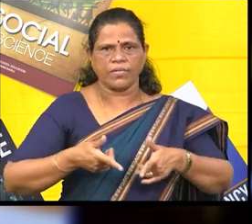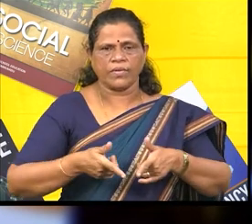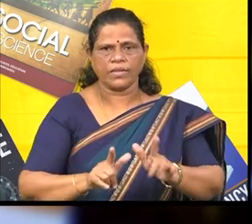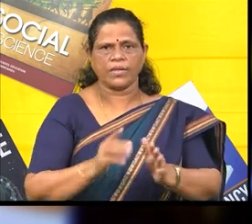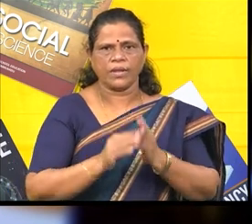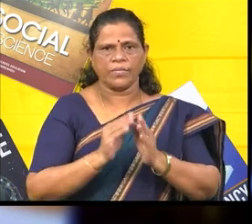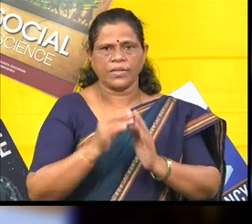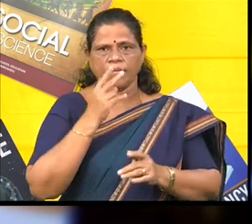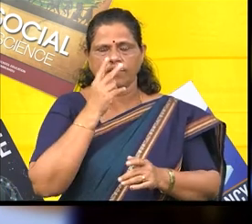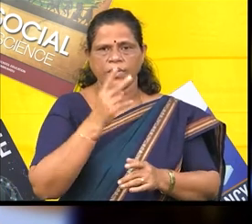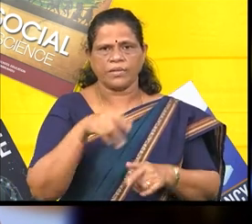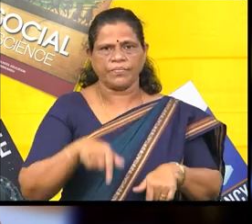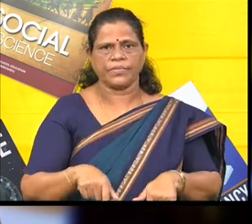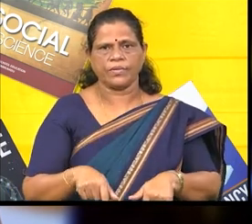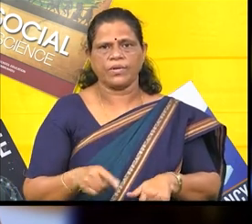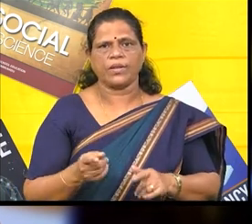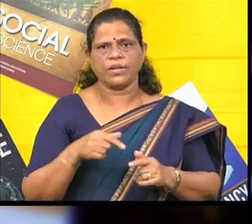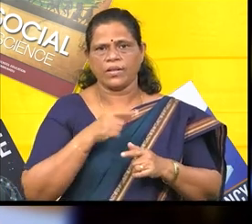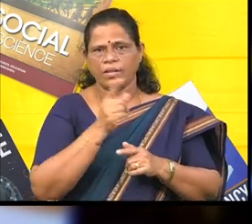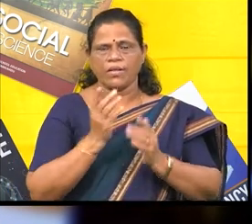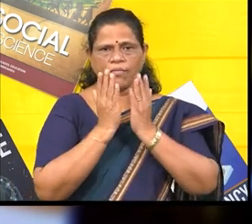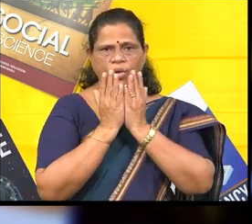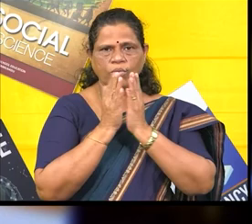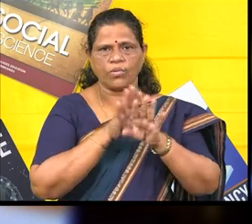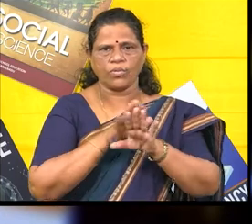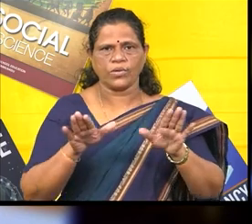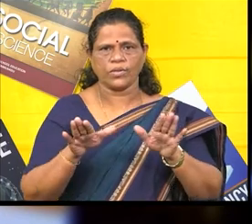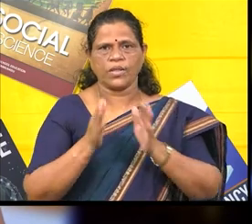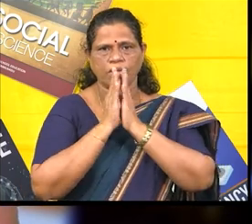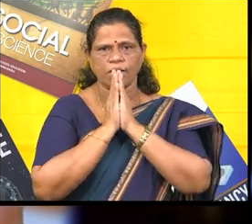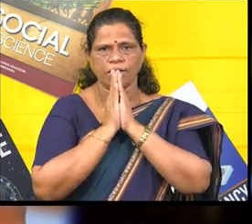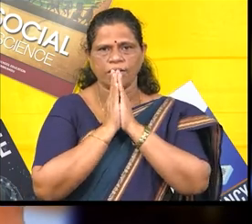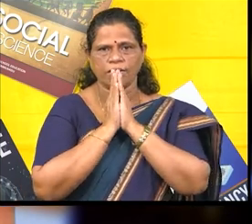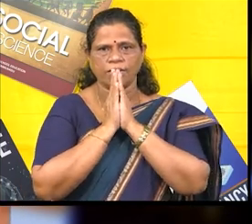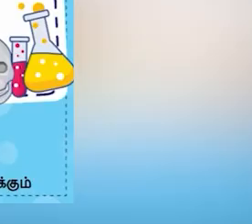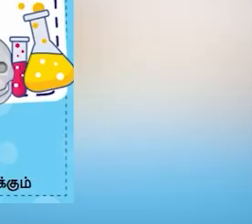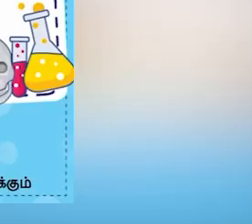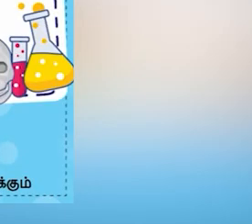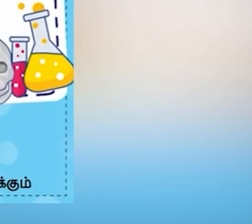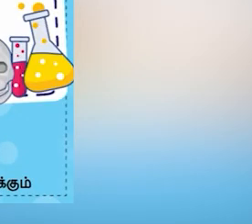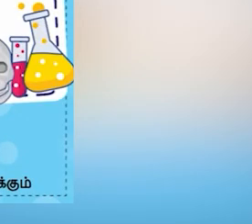இவற்றை பற்றி பார்த்தோம். இத்துடன் இந்த வகுப்பு நிறைவடைந்தது. நன்றி.